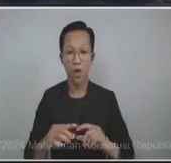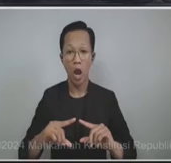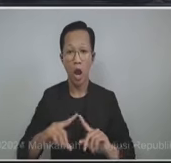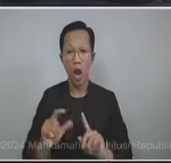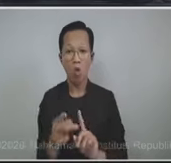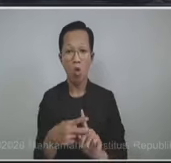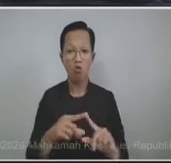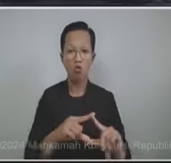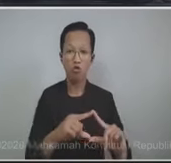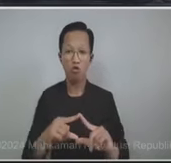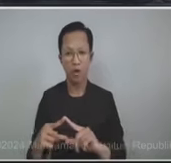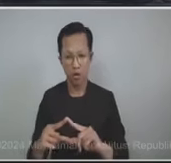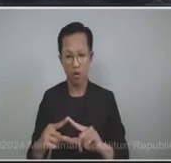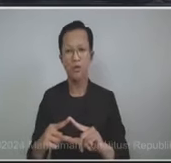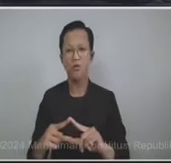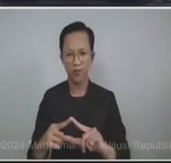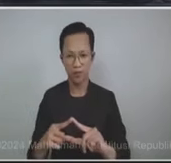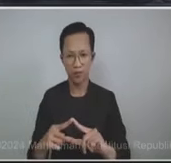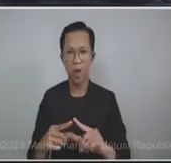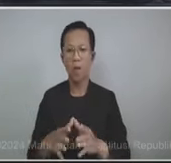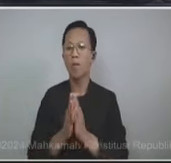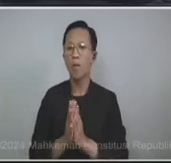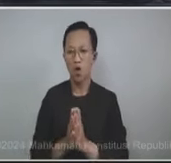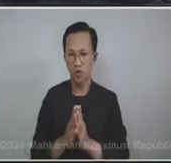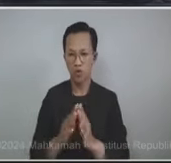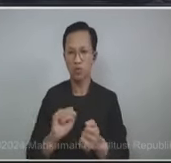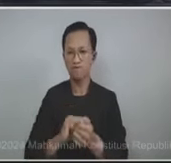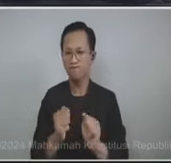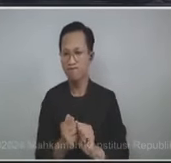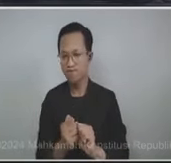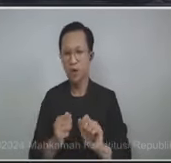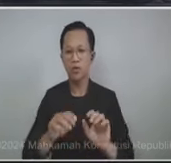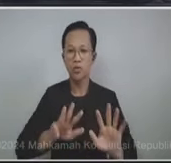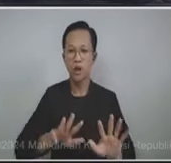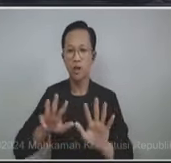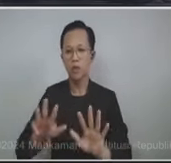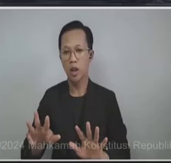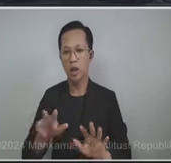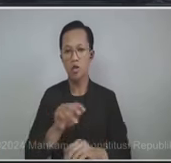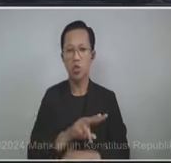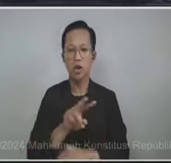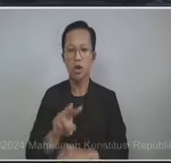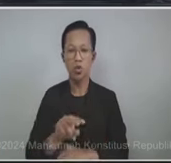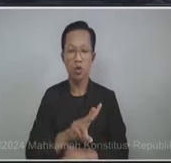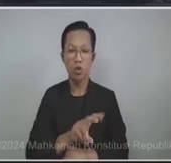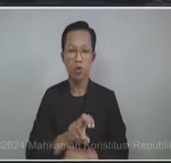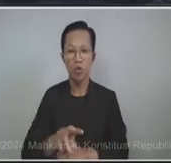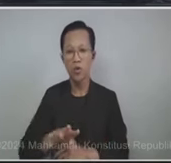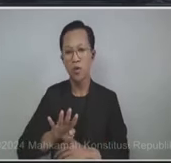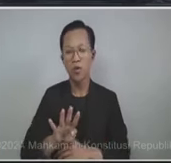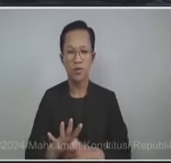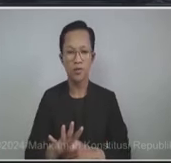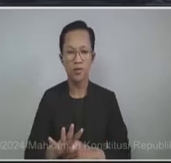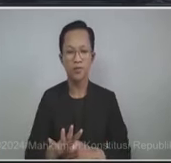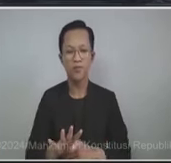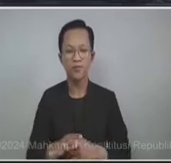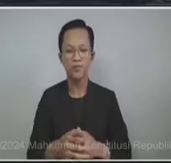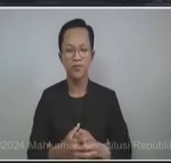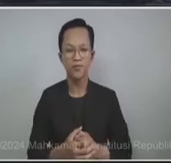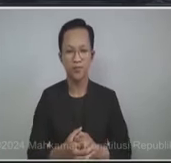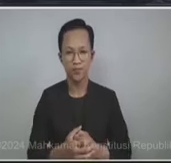lukmana rea pemohon perkara Nomor 99 Gar Gar 22 Romawi Gar 2024